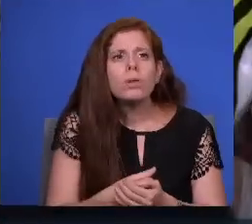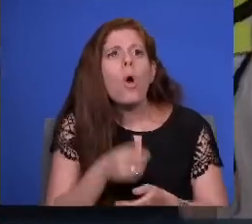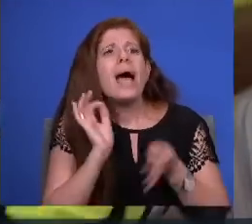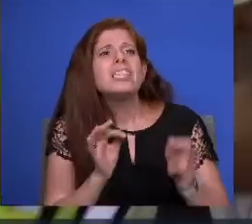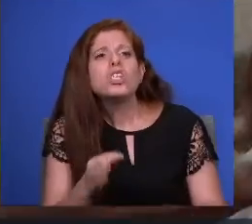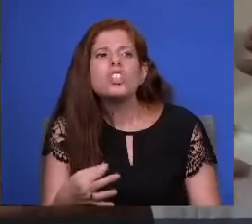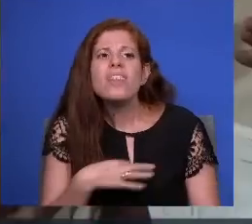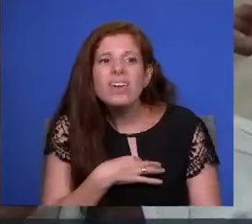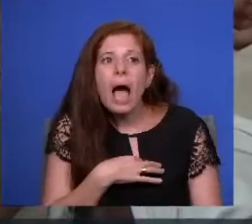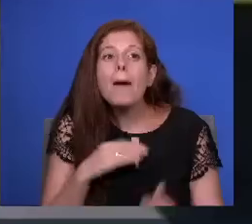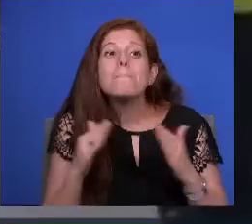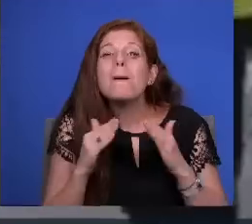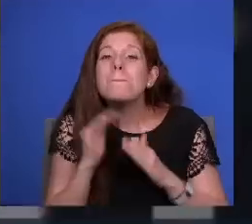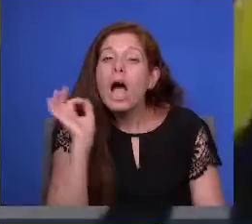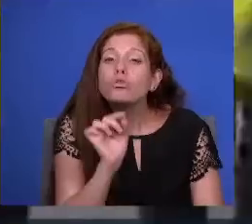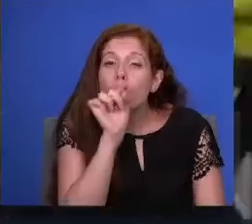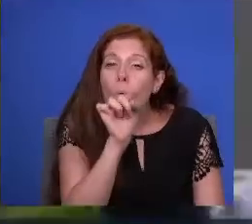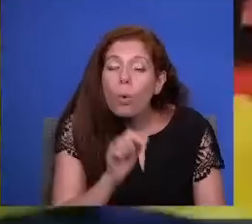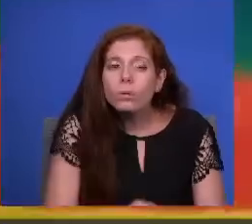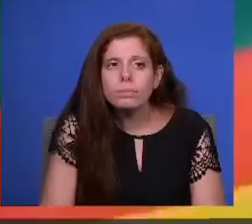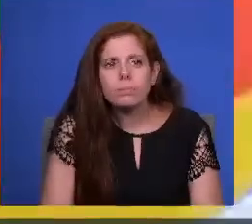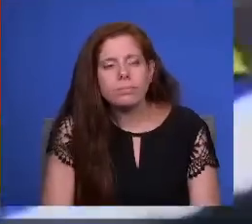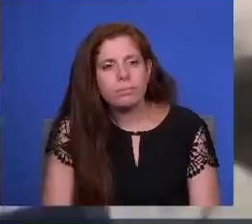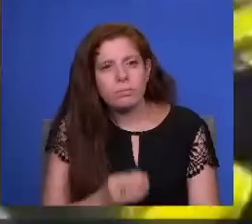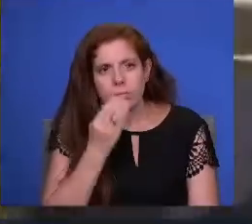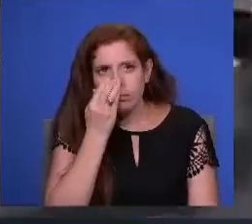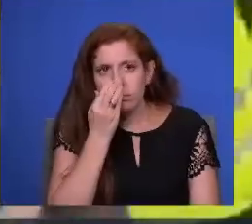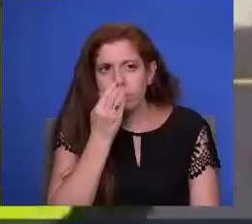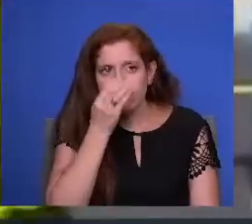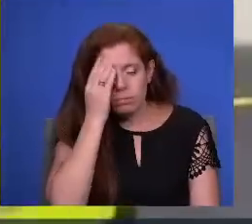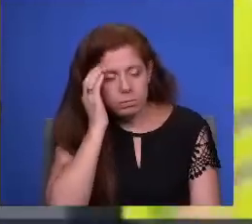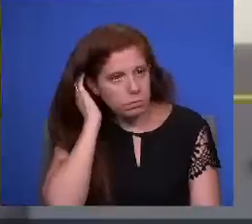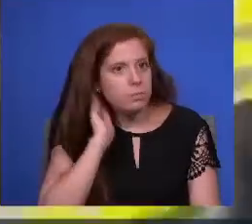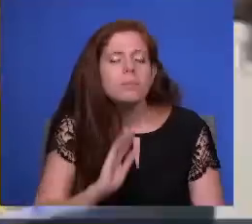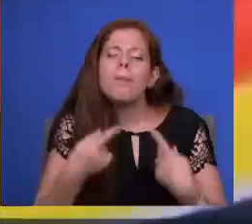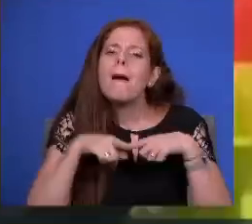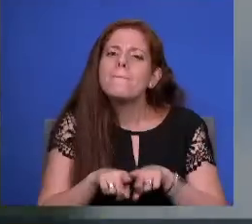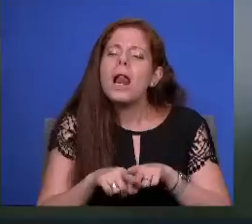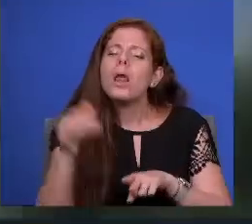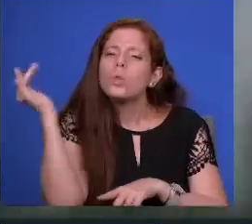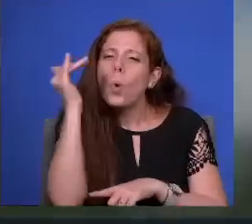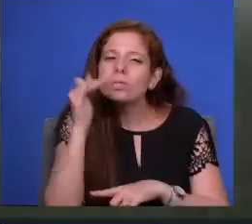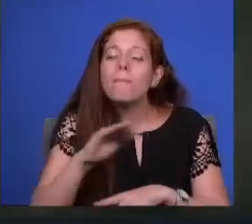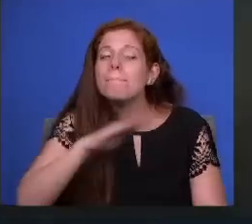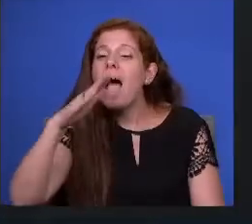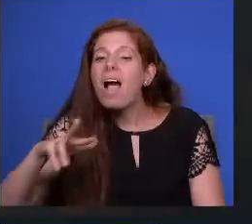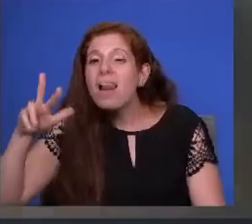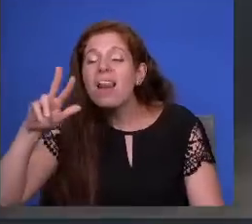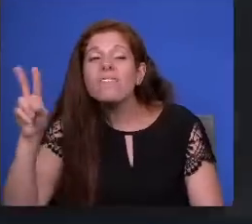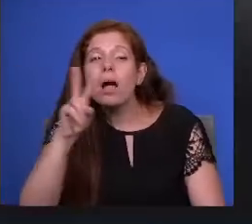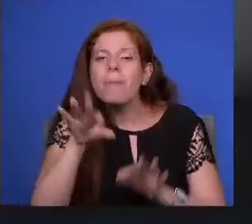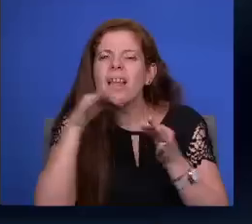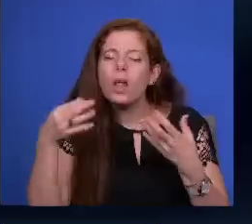זאת המדינה הדמוקרטית שלכם. עורך דין שנפגע. בבית שלו. במקביל החלו דרוזים מהגליל והכרמל לחסום גם היום כבישים